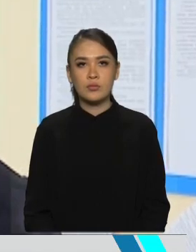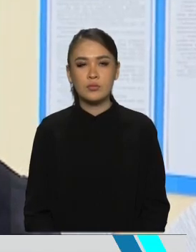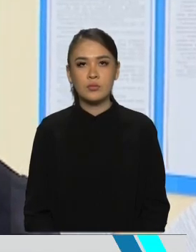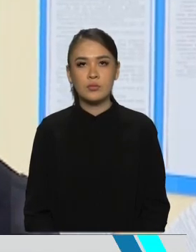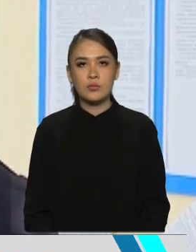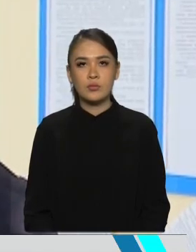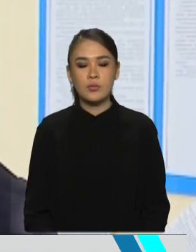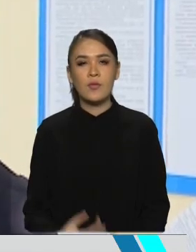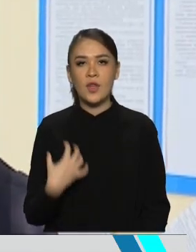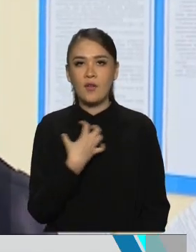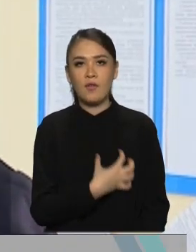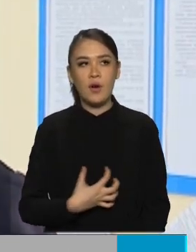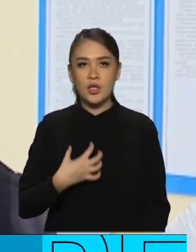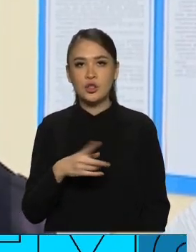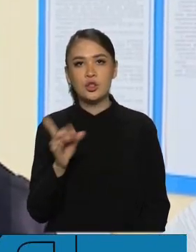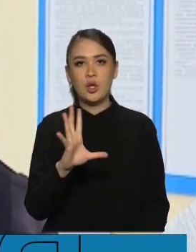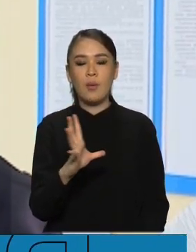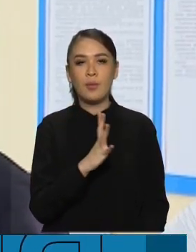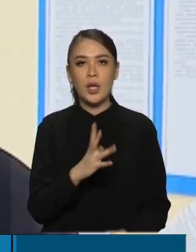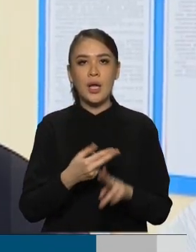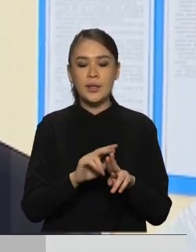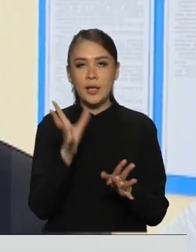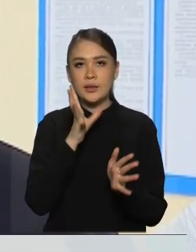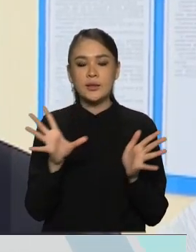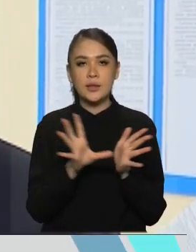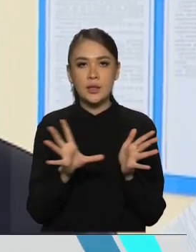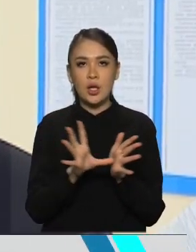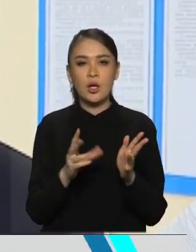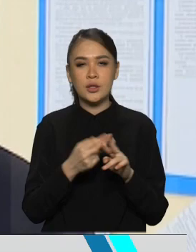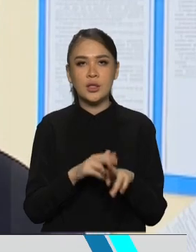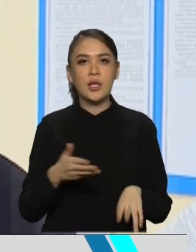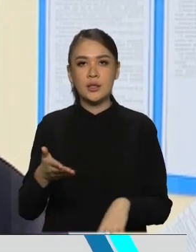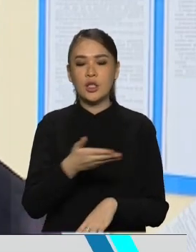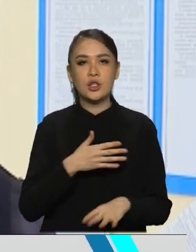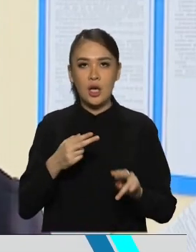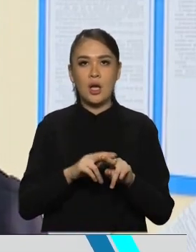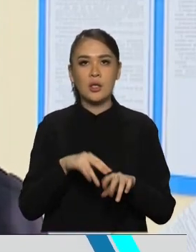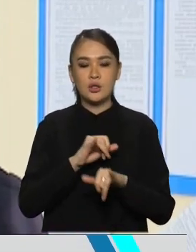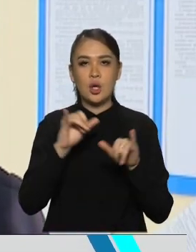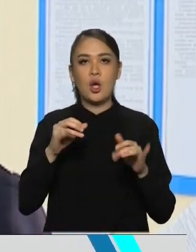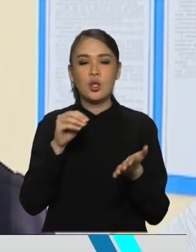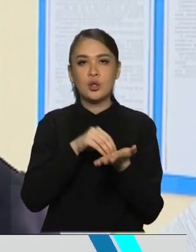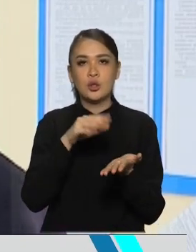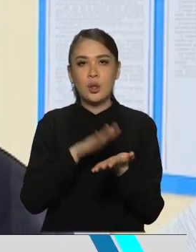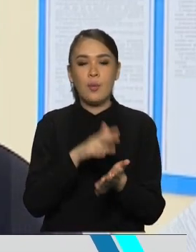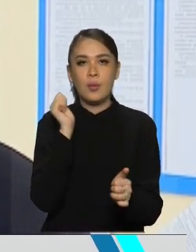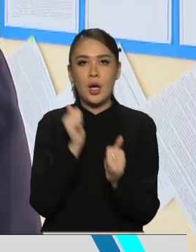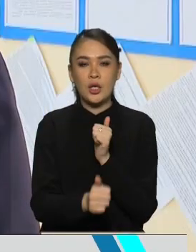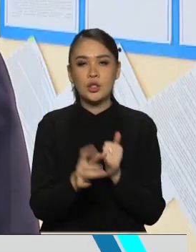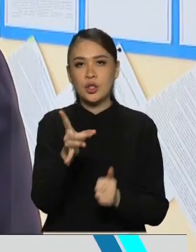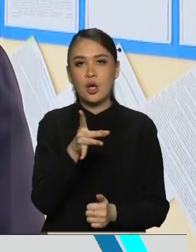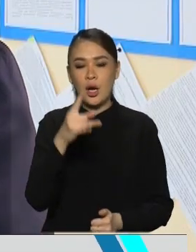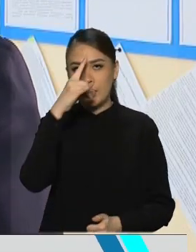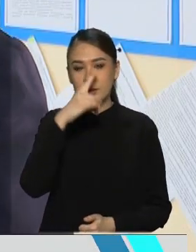Для нас очень важно, чтобы передовые технологии, которые внедряются в наших организациях, они были доступны в каждом регионе Казахстана.